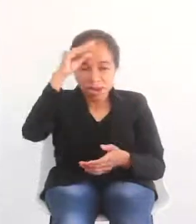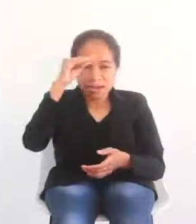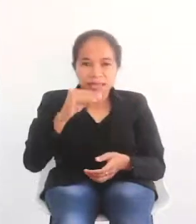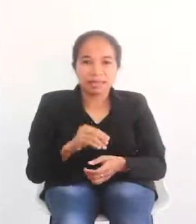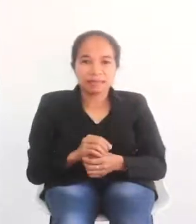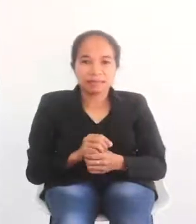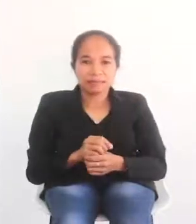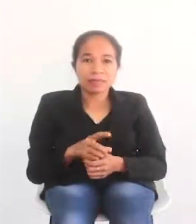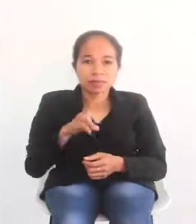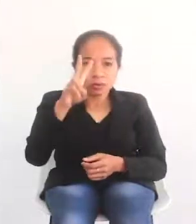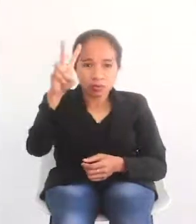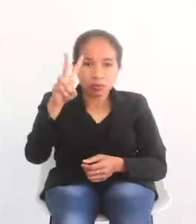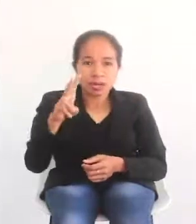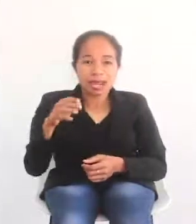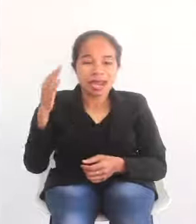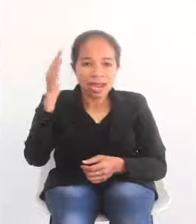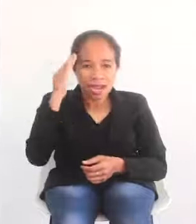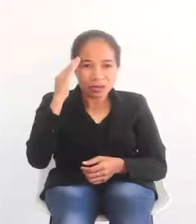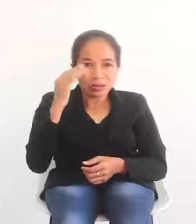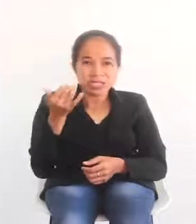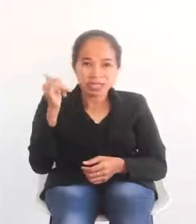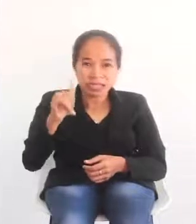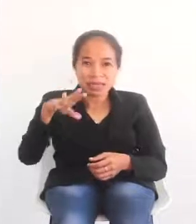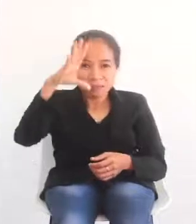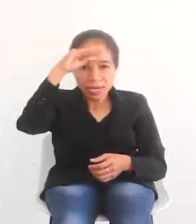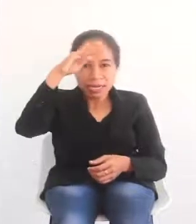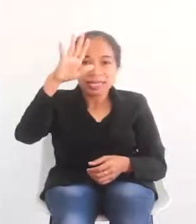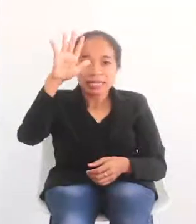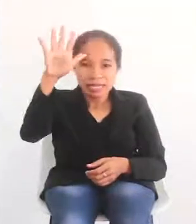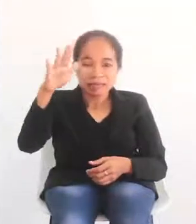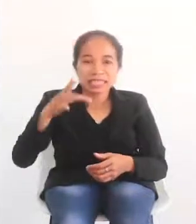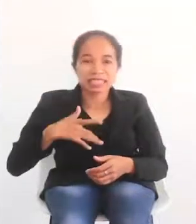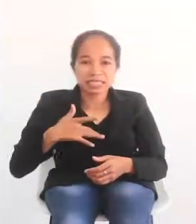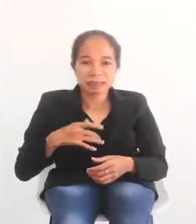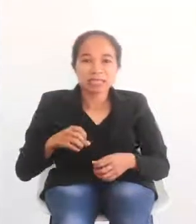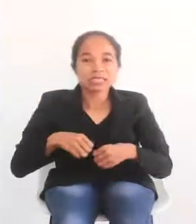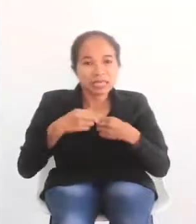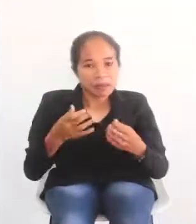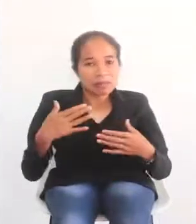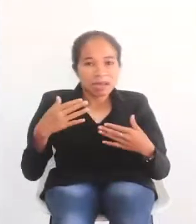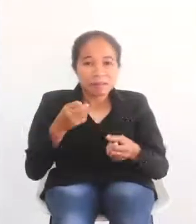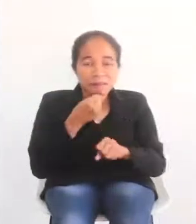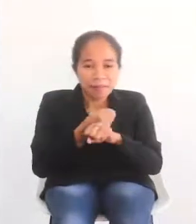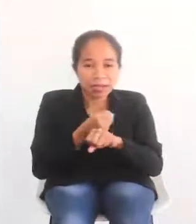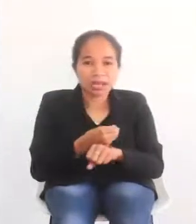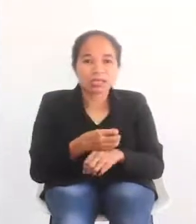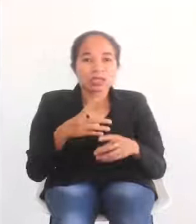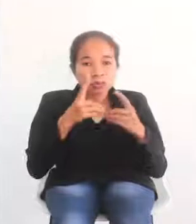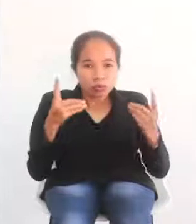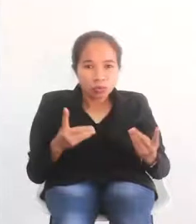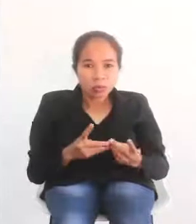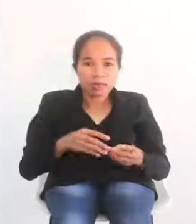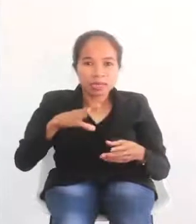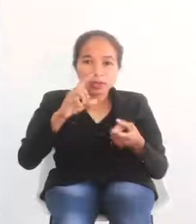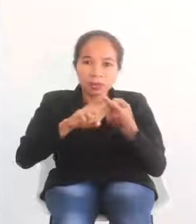ida. Rua, hanoin sira nain lima ni sentimento ida nebe mak fortiliu. Domin ba kolega